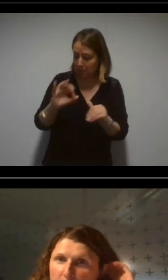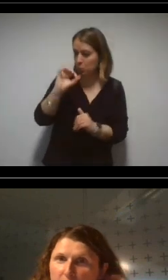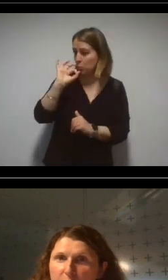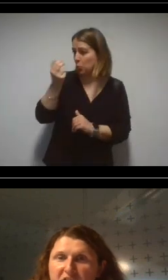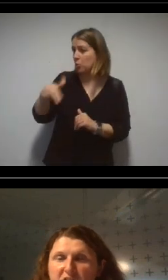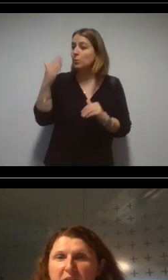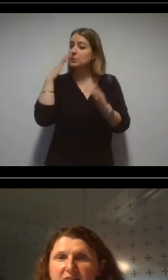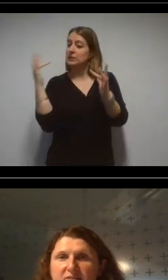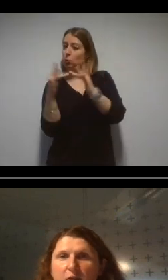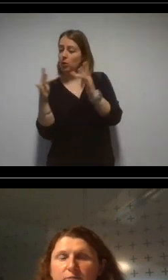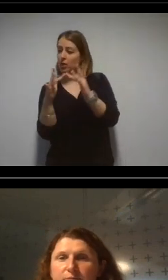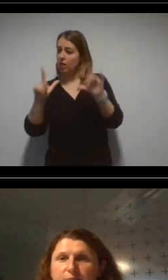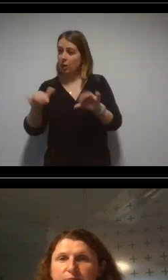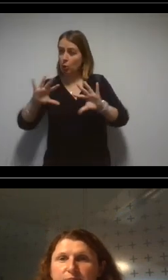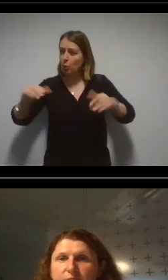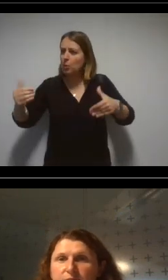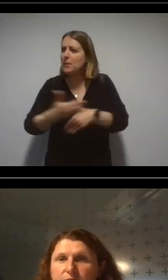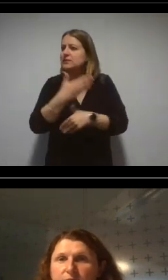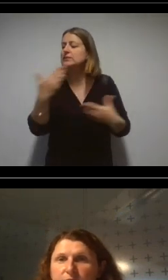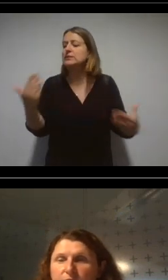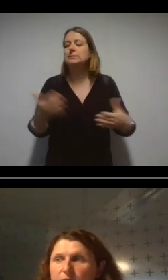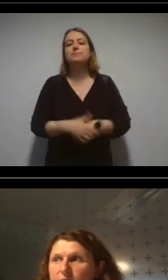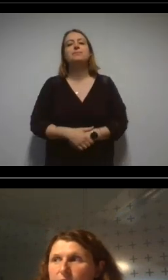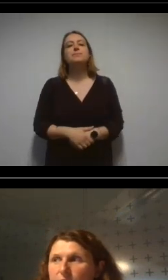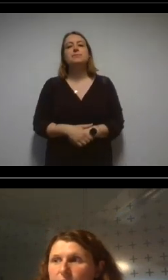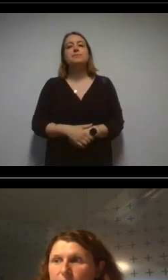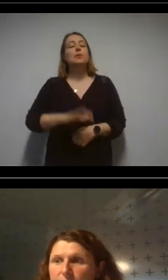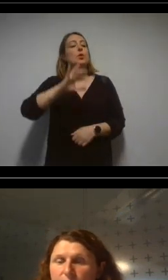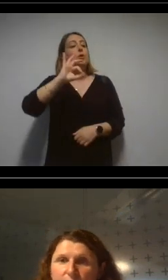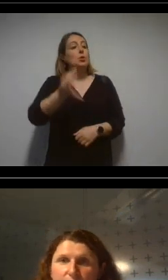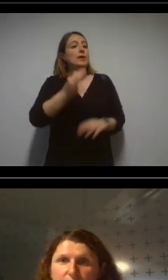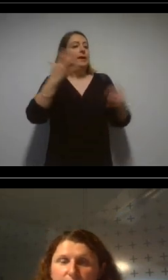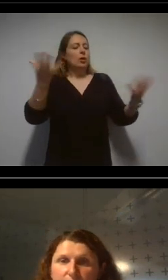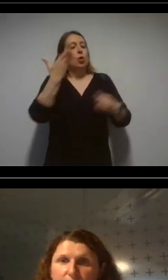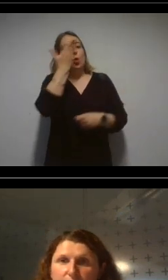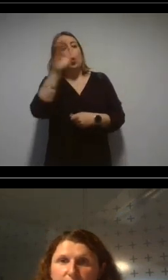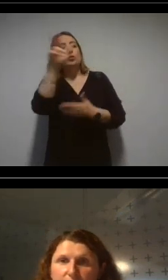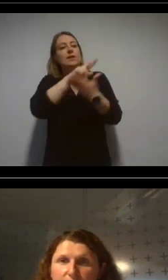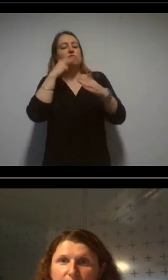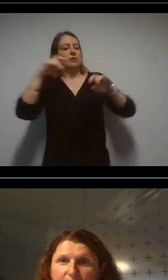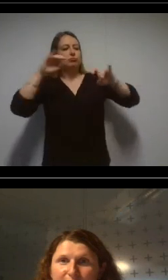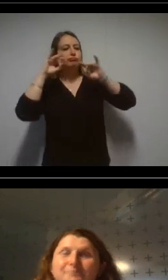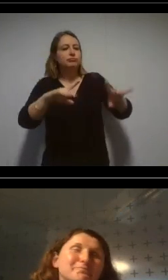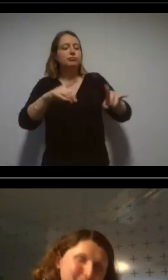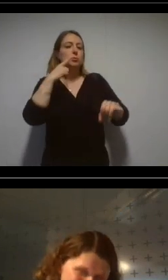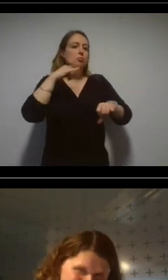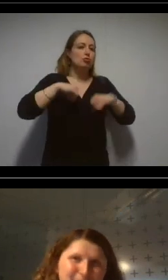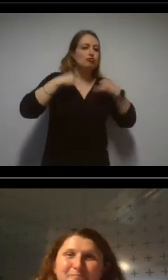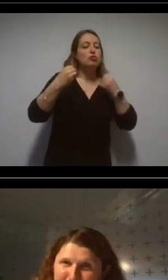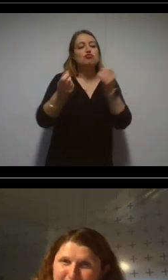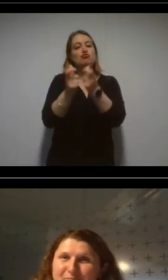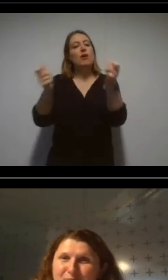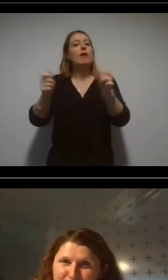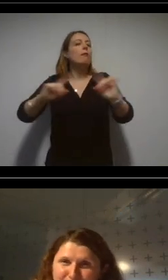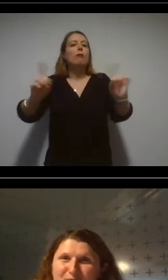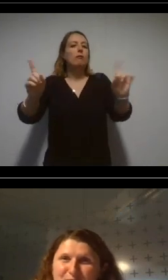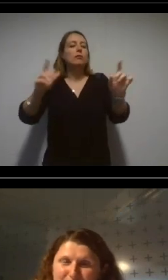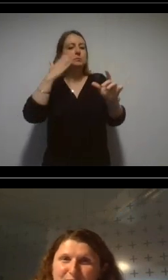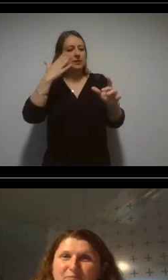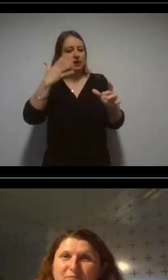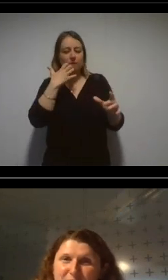contactent quand même? Comment ça se passe, ça? Ouais. Alors les autres régions, elles sont pas exclues ni pour les jeunes ni pour les collaborateurs qui auraient envie de